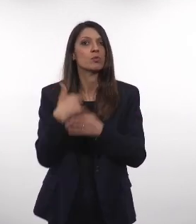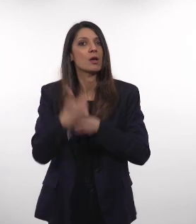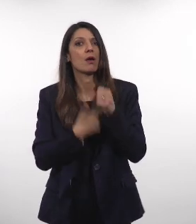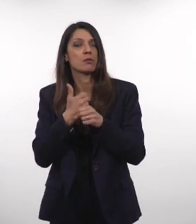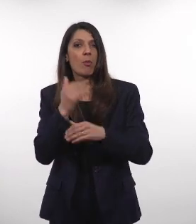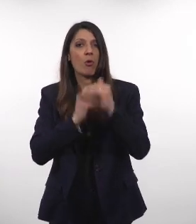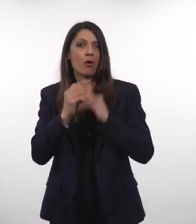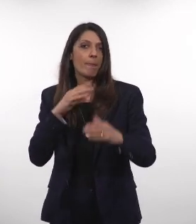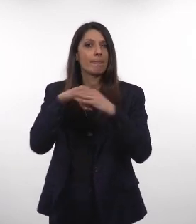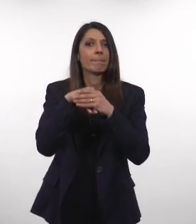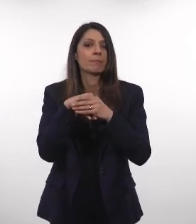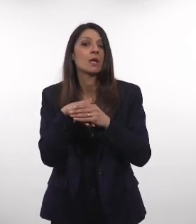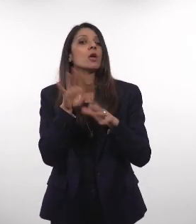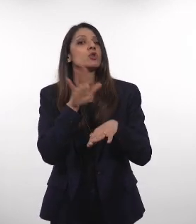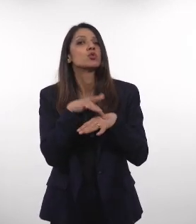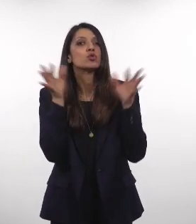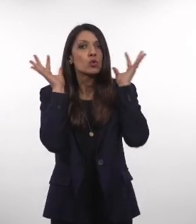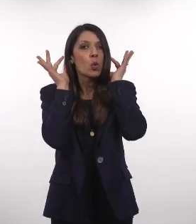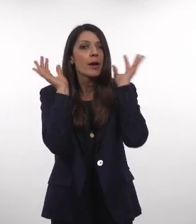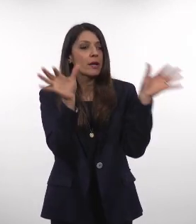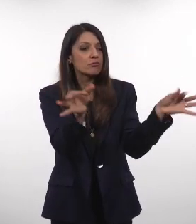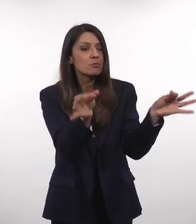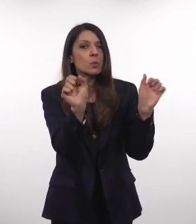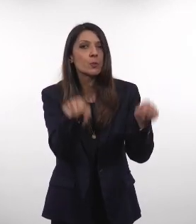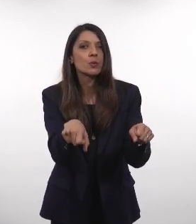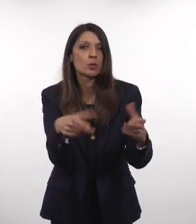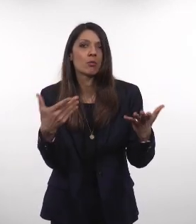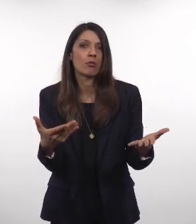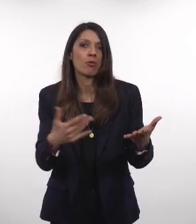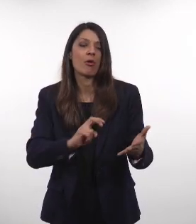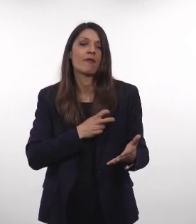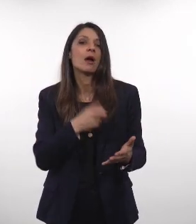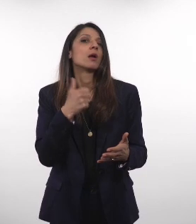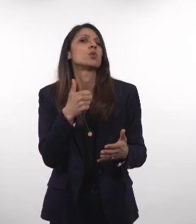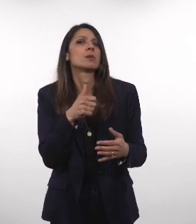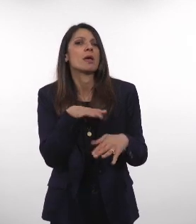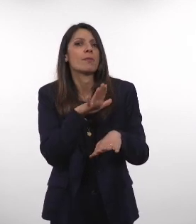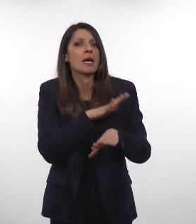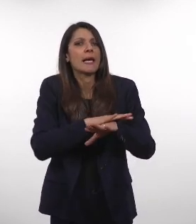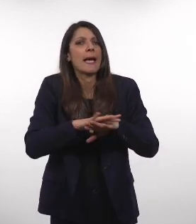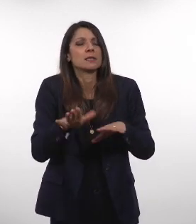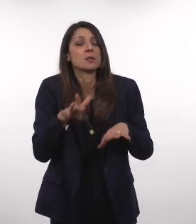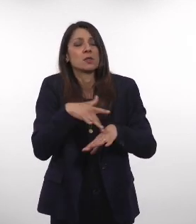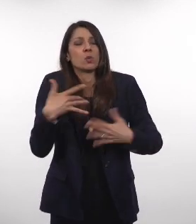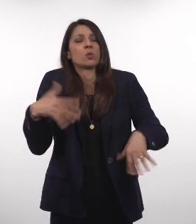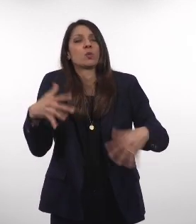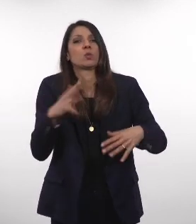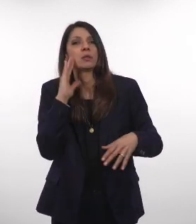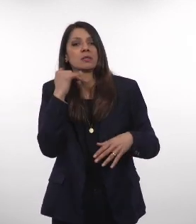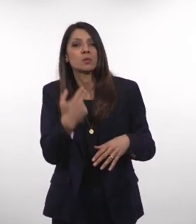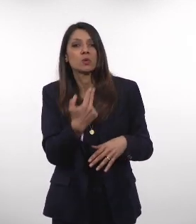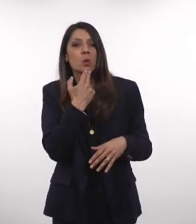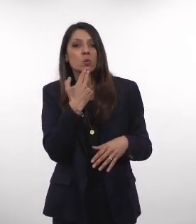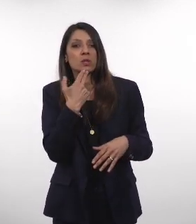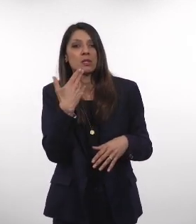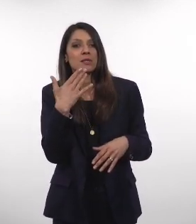Nous arrivons désormais à lui toucher les oreilles. Joris est sensible aux caresses, aussi nous utilisons ce mode d'approche.